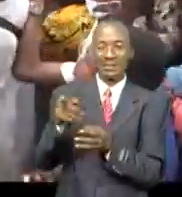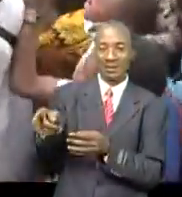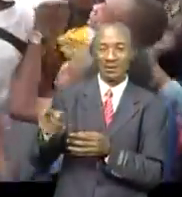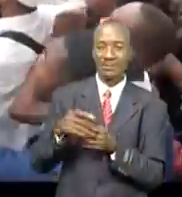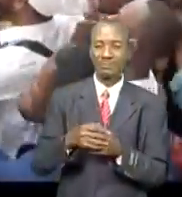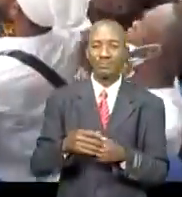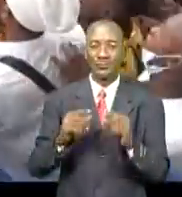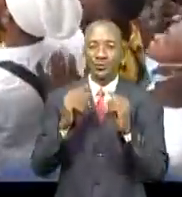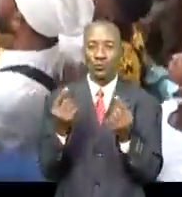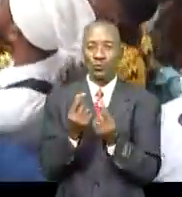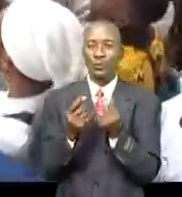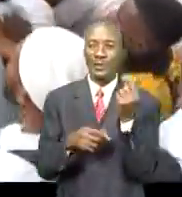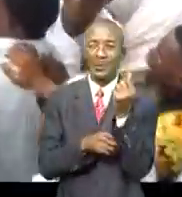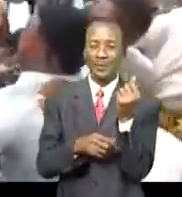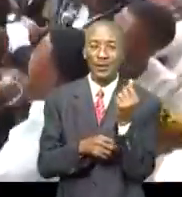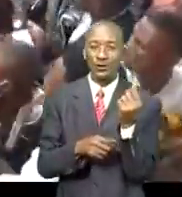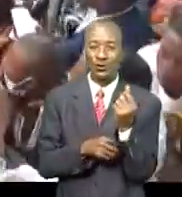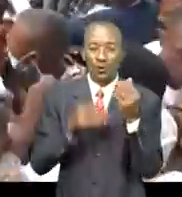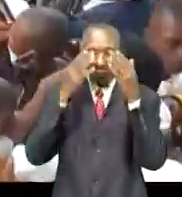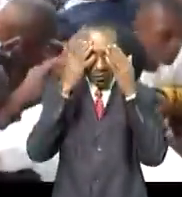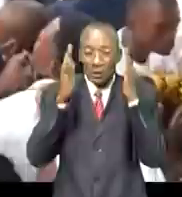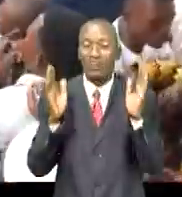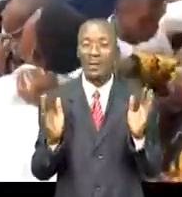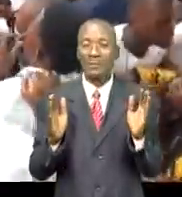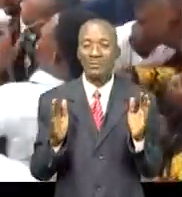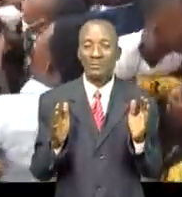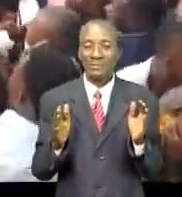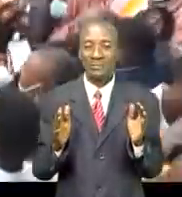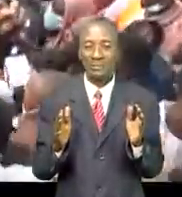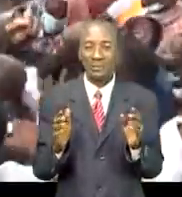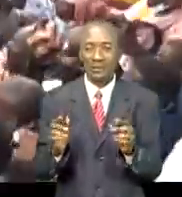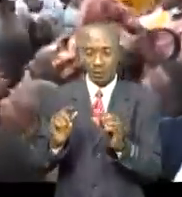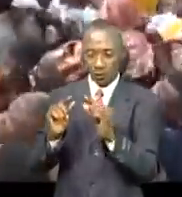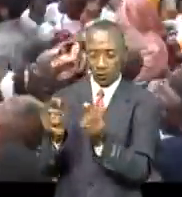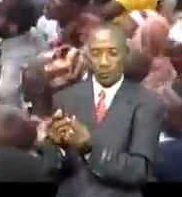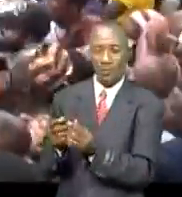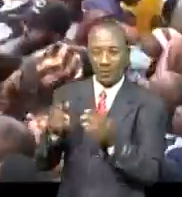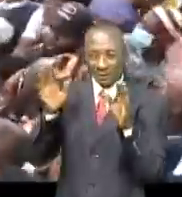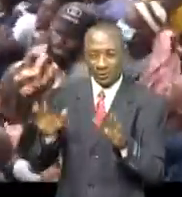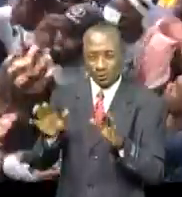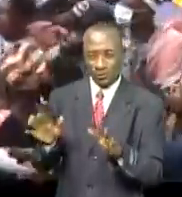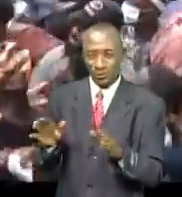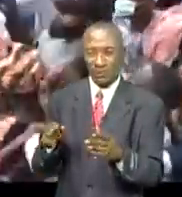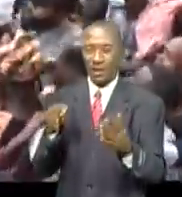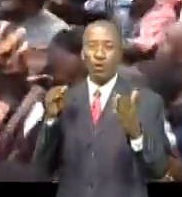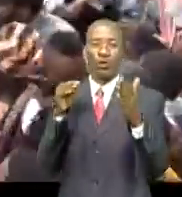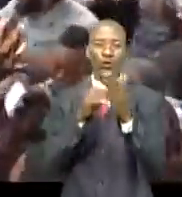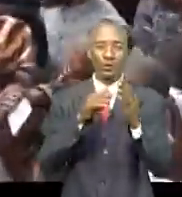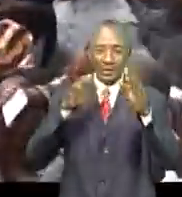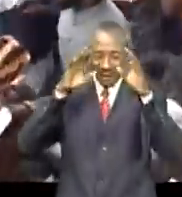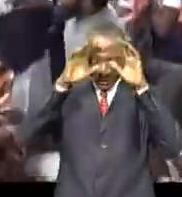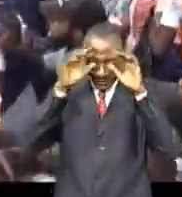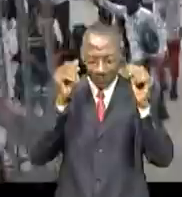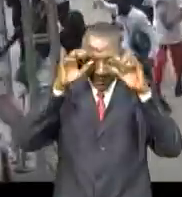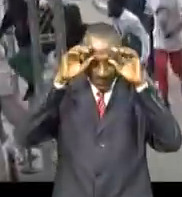non autrement identifiés, agissant au nom d'une frange de musulmans opposés au président de la communauté islamique au